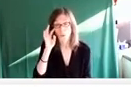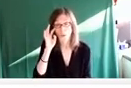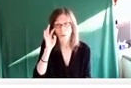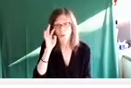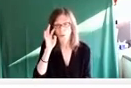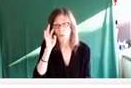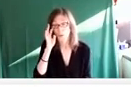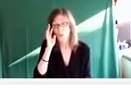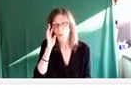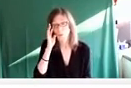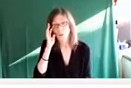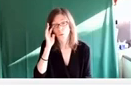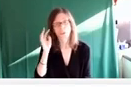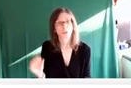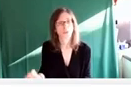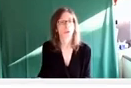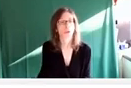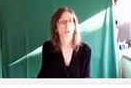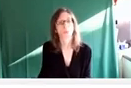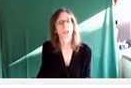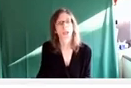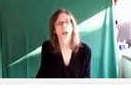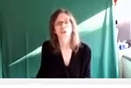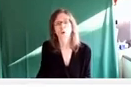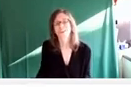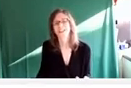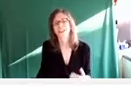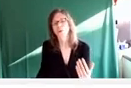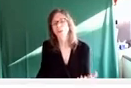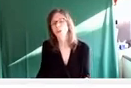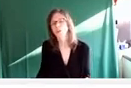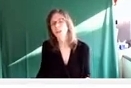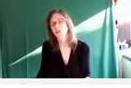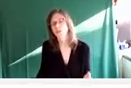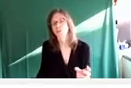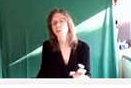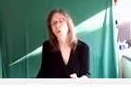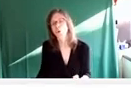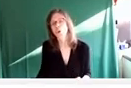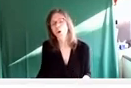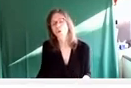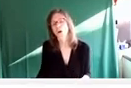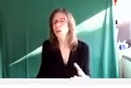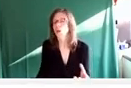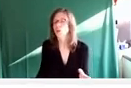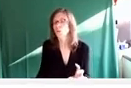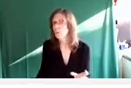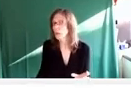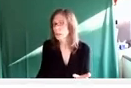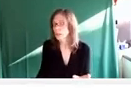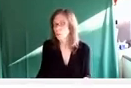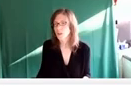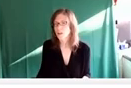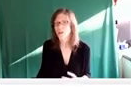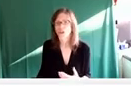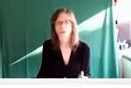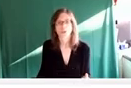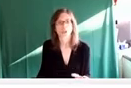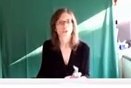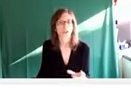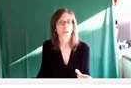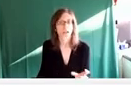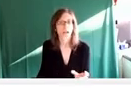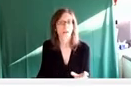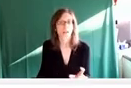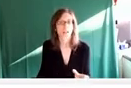pour le centre sportif, là, vous l'avez oublié depuis longtemps. Donc, des noms descriptifs. Pas trop long, encore là, tout dépendant de vos exigences.